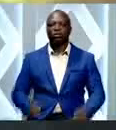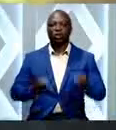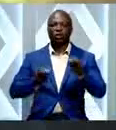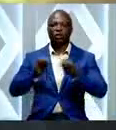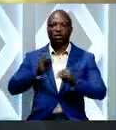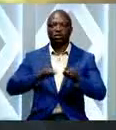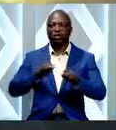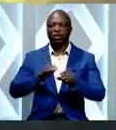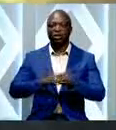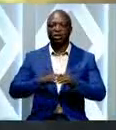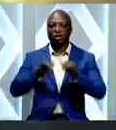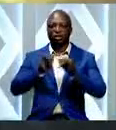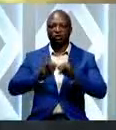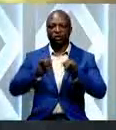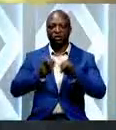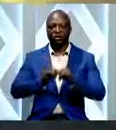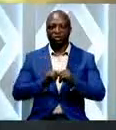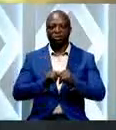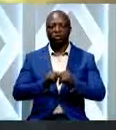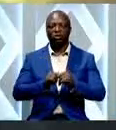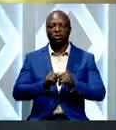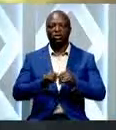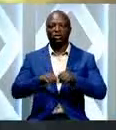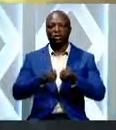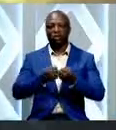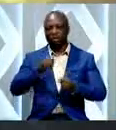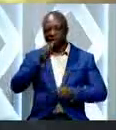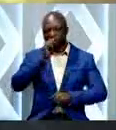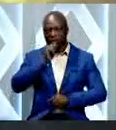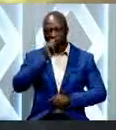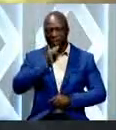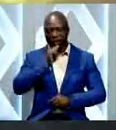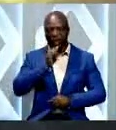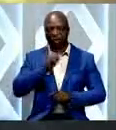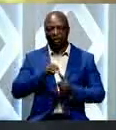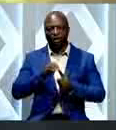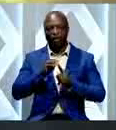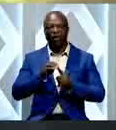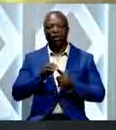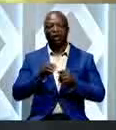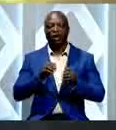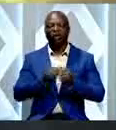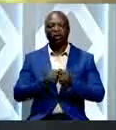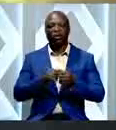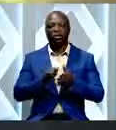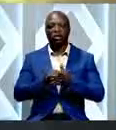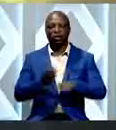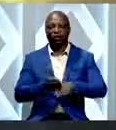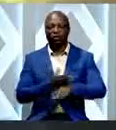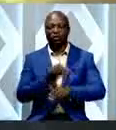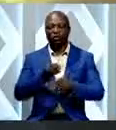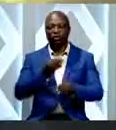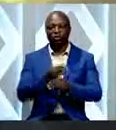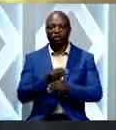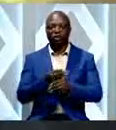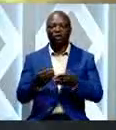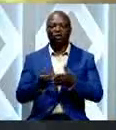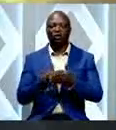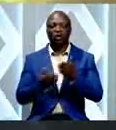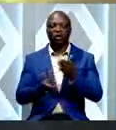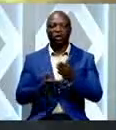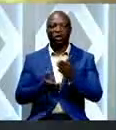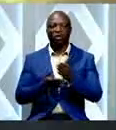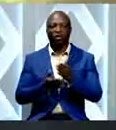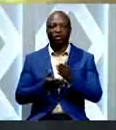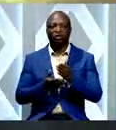L'investissement dans les infrastructures, secteur prioritaire, en conformité avec l'évolution du monde et la nouvelle technologie,